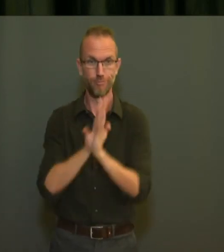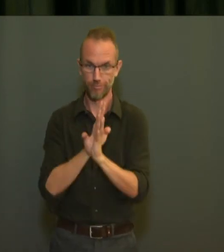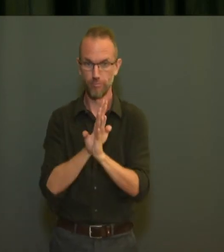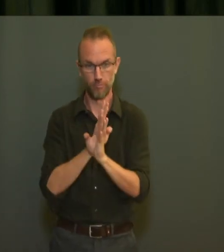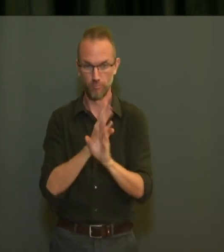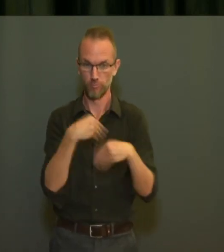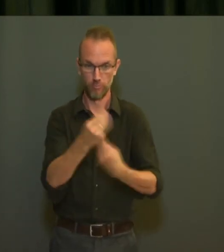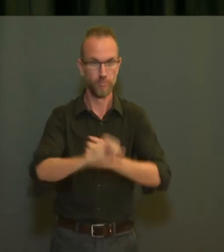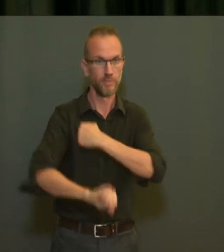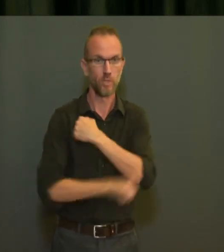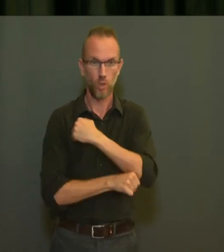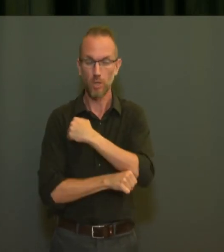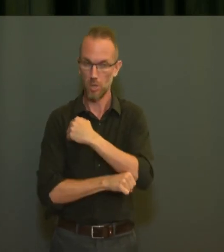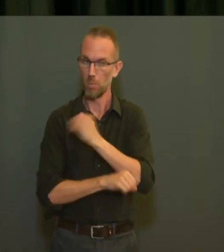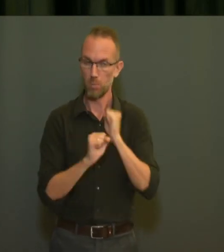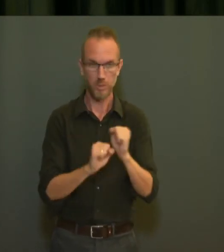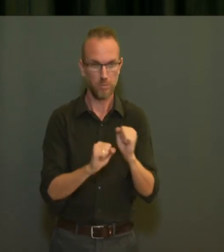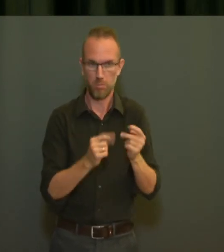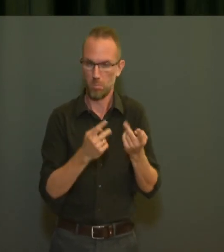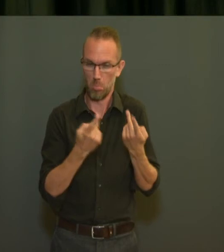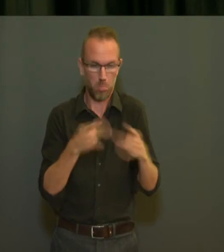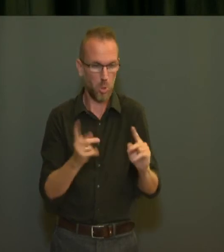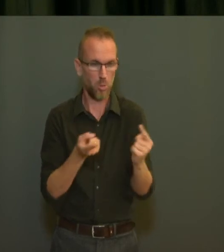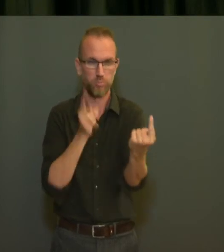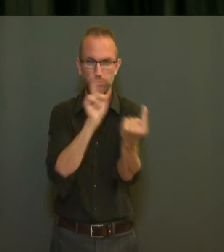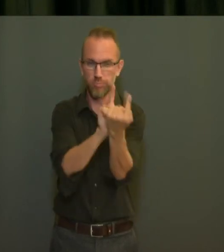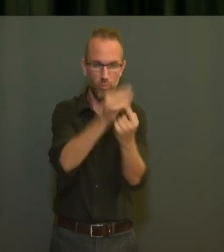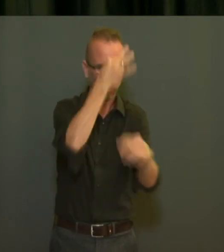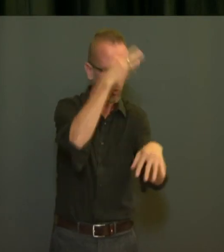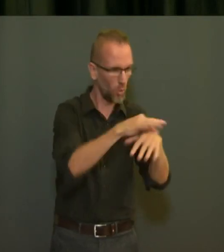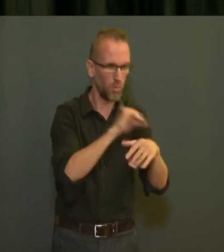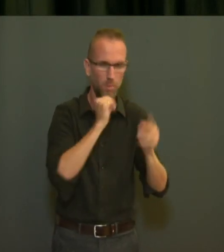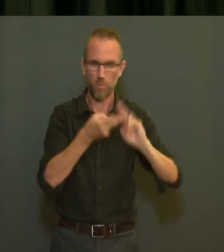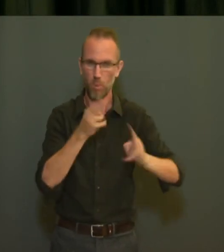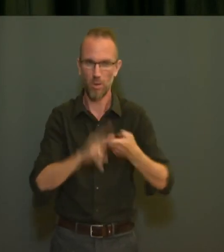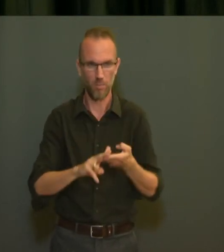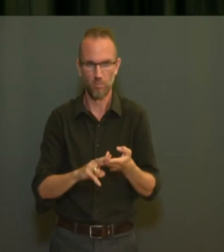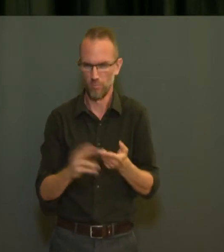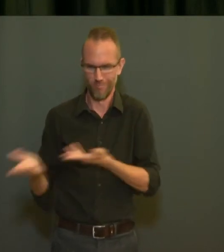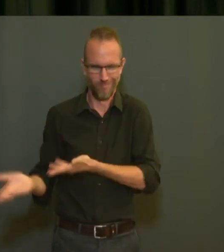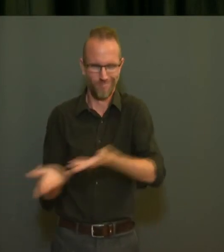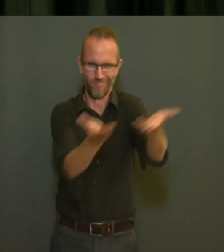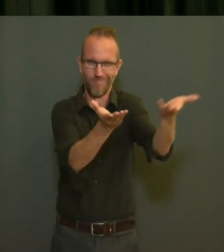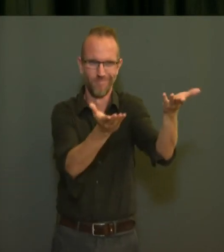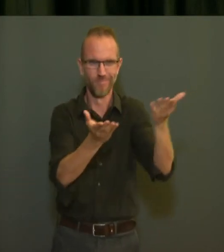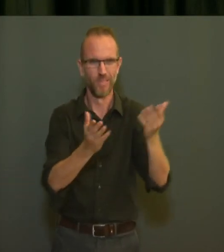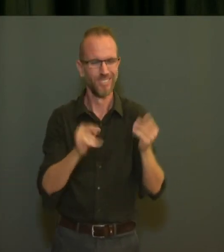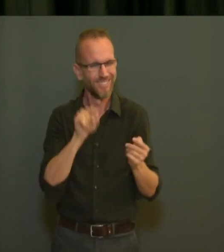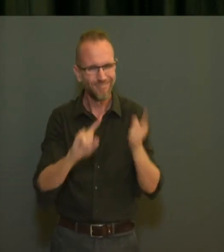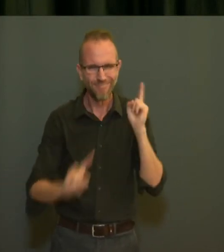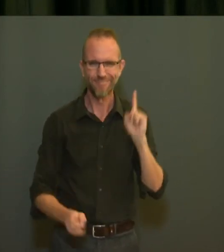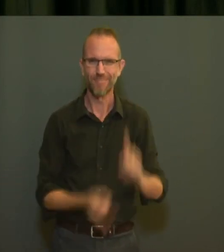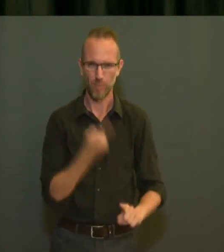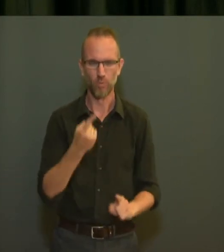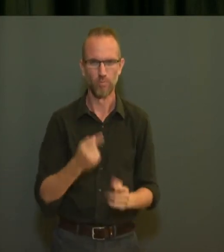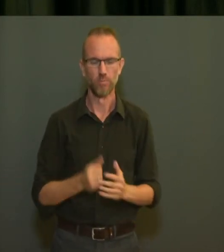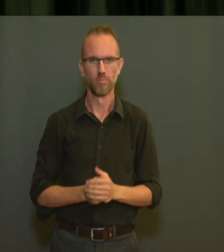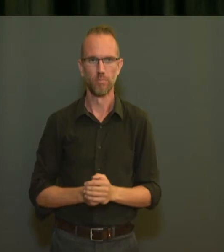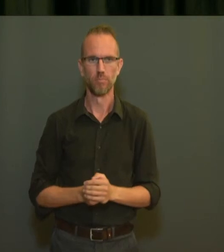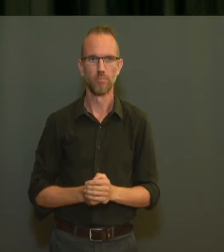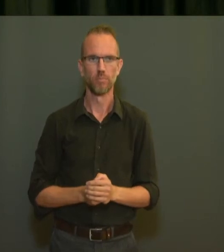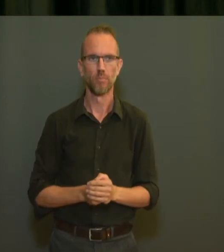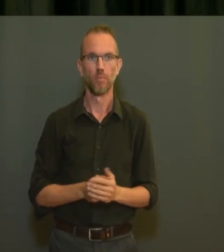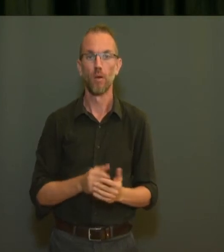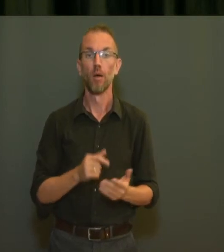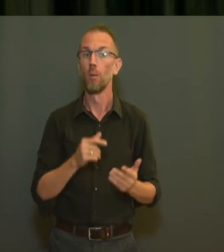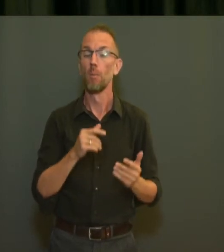vous rendre vers votre médecin si cela est nécessaire. Les hôpitaux planifient des interventions non urgentes,